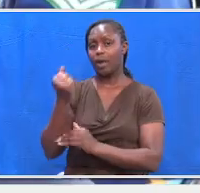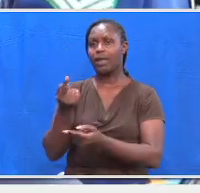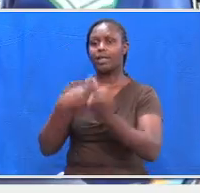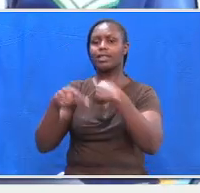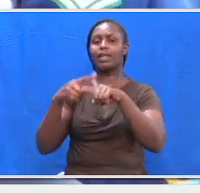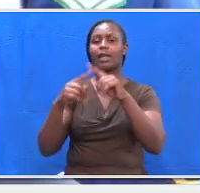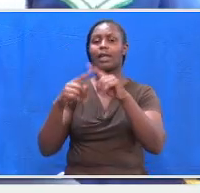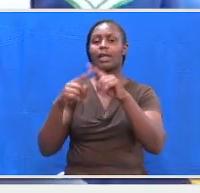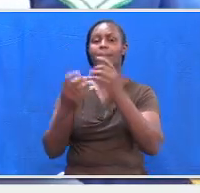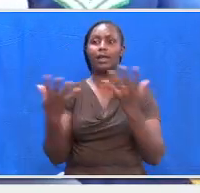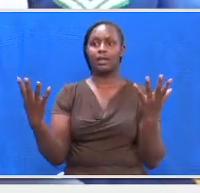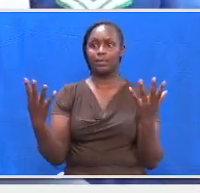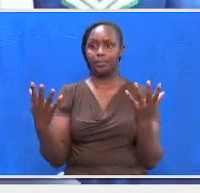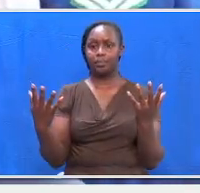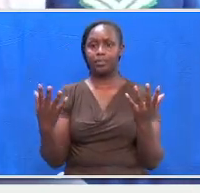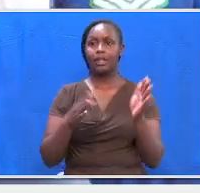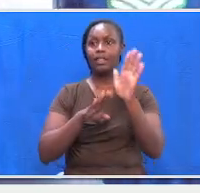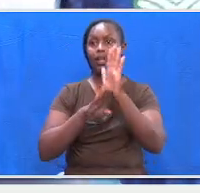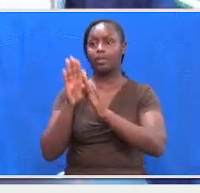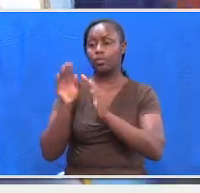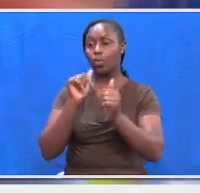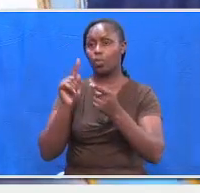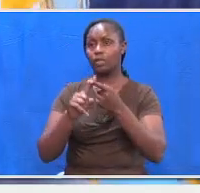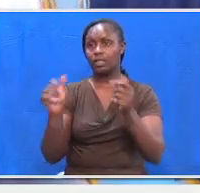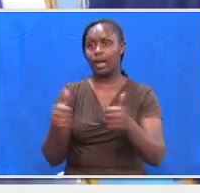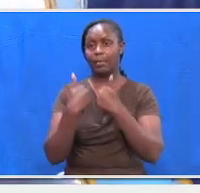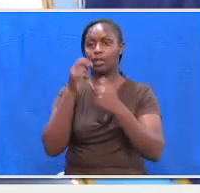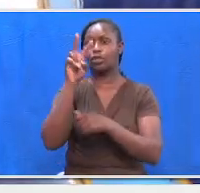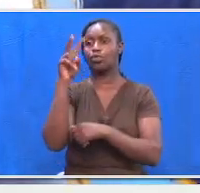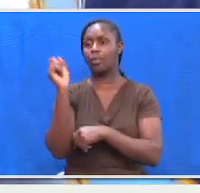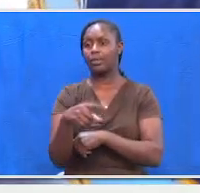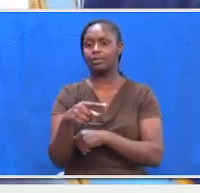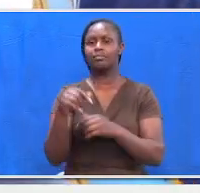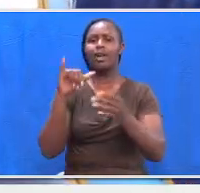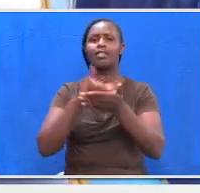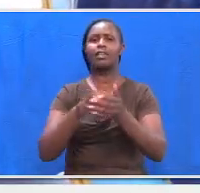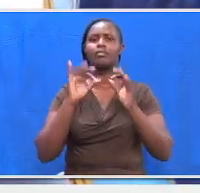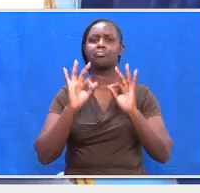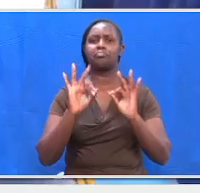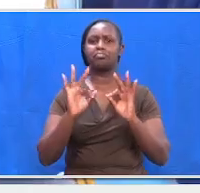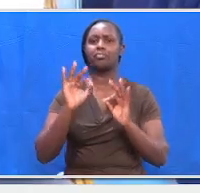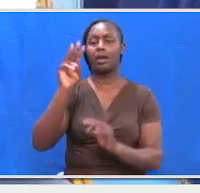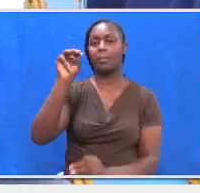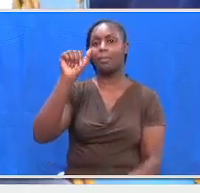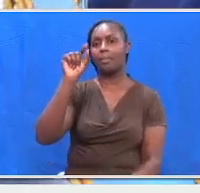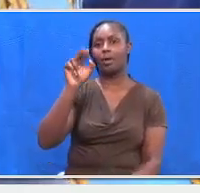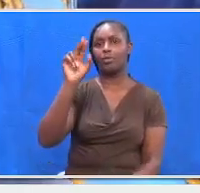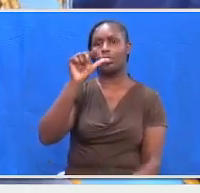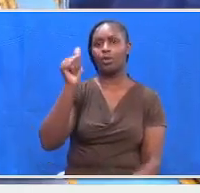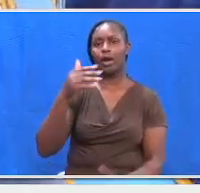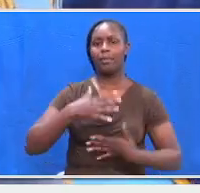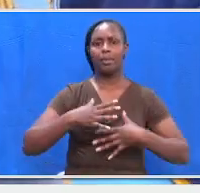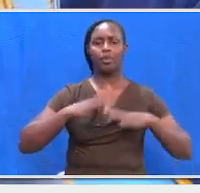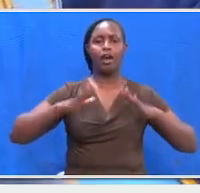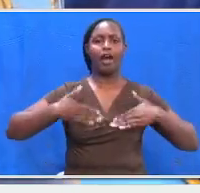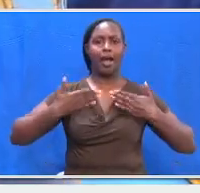The development that has come in within the last 2 months, it's marvelous. The people of Matuga are so happy, excited. The people of Kwale